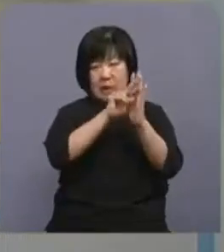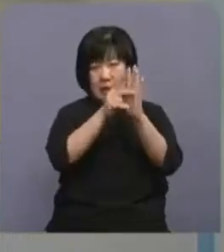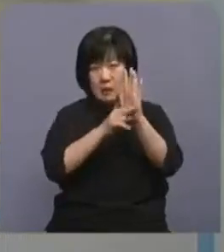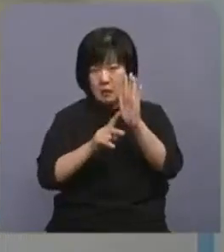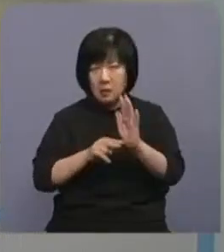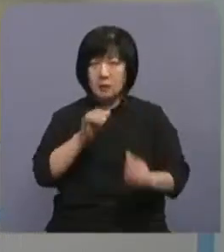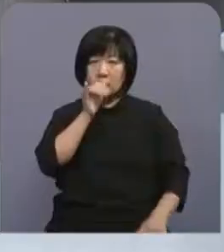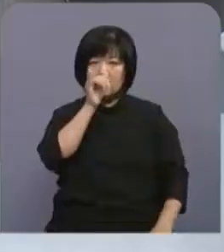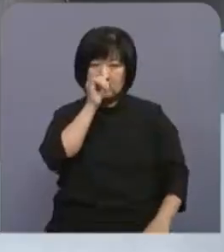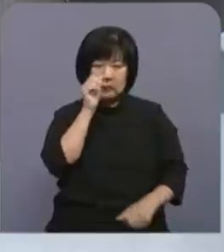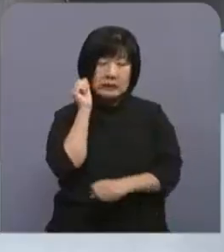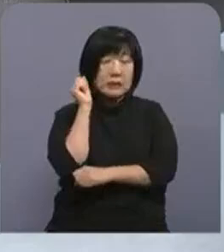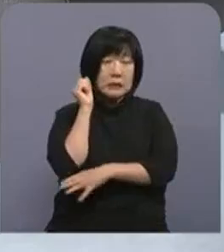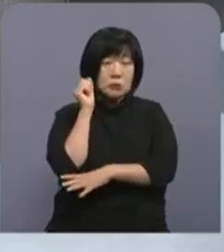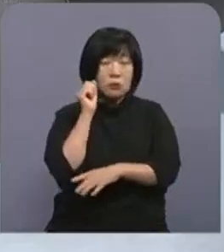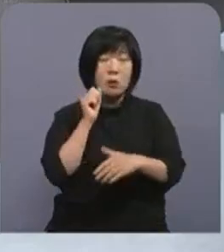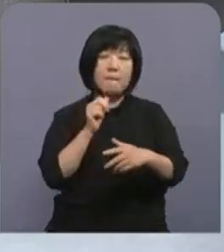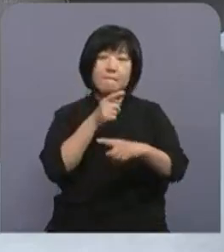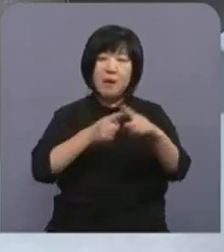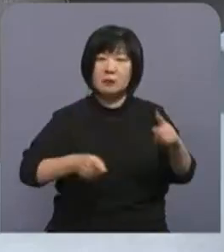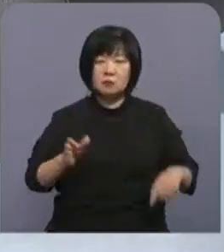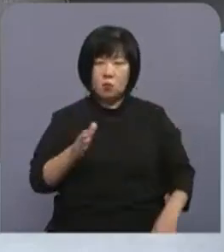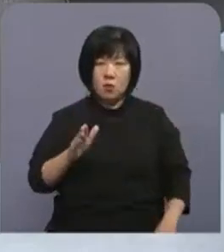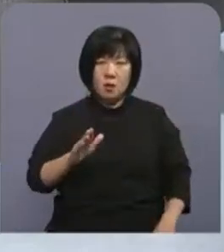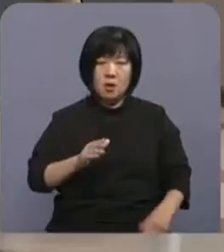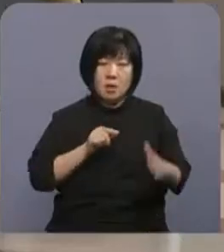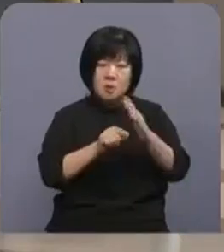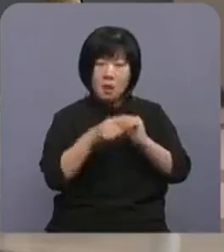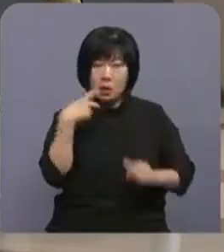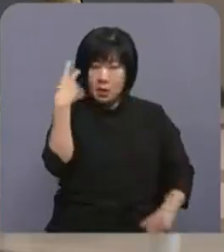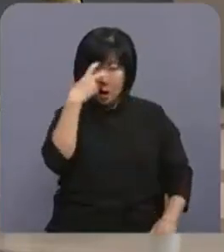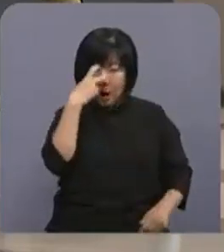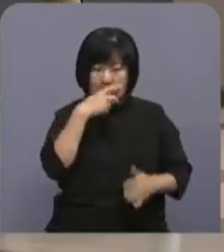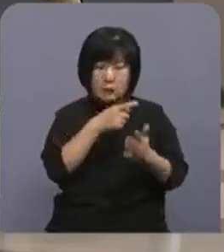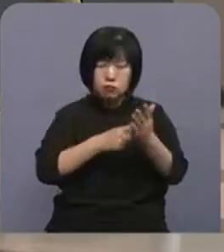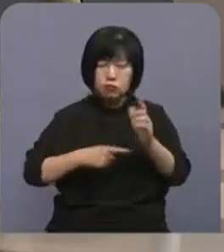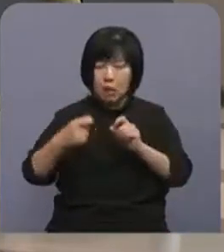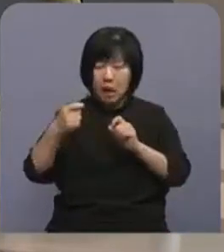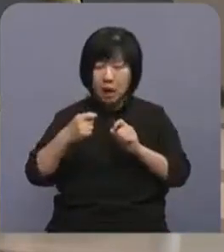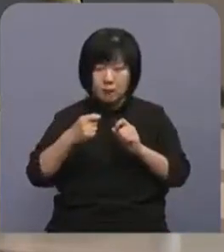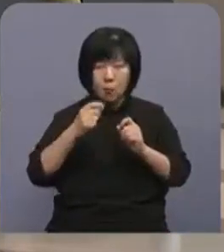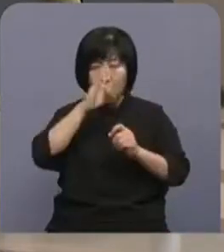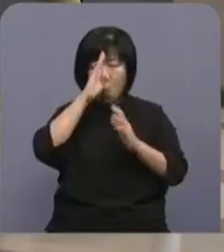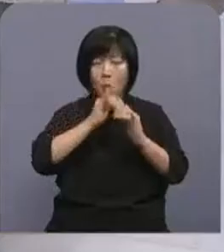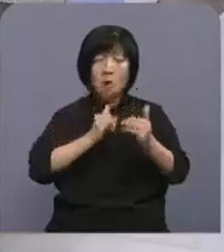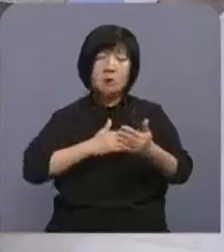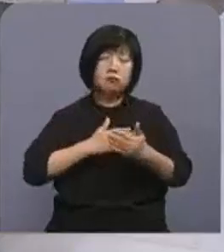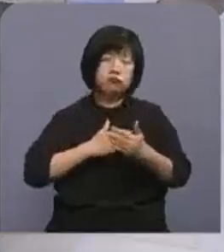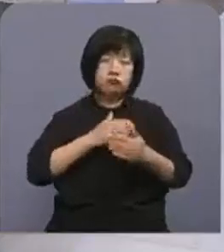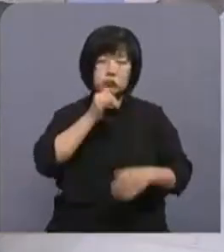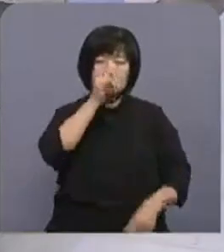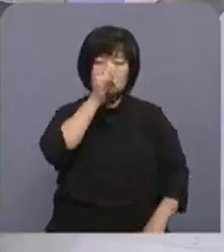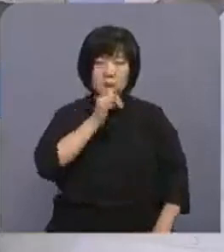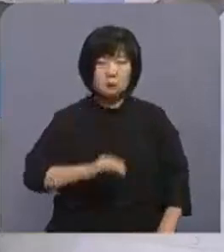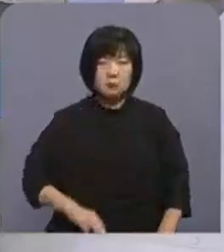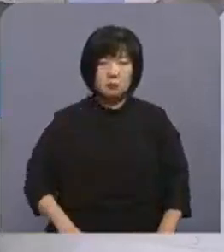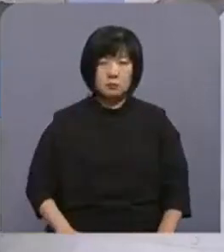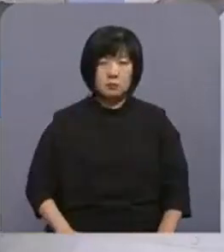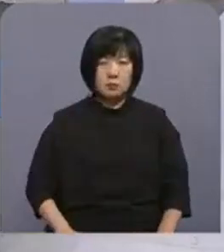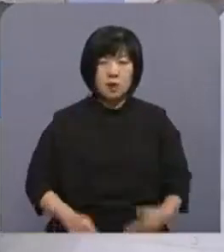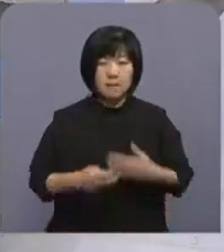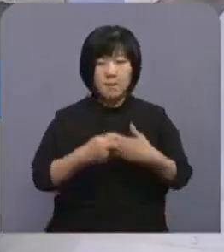기존의 절반 수준입니다 어렵게 진료를 받지만 수술을 앞두고 있는 환자들은 불안하기만 합니다 오늘 오면서